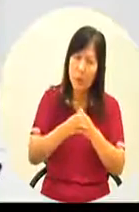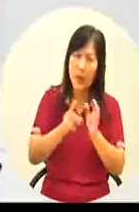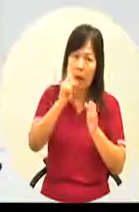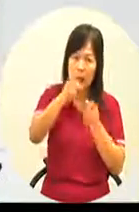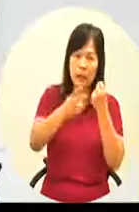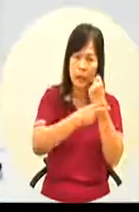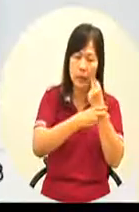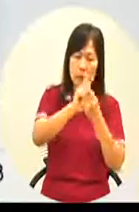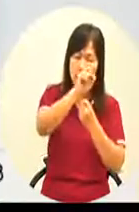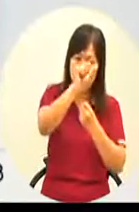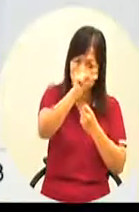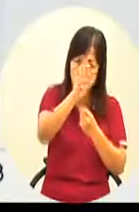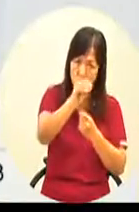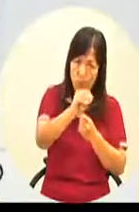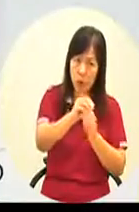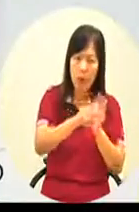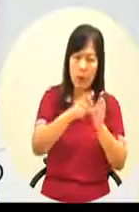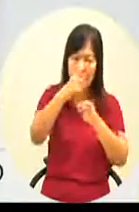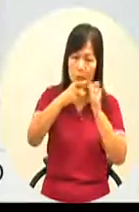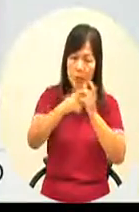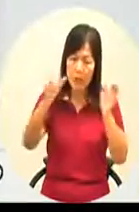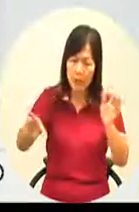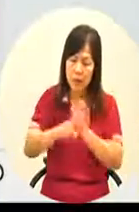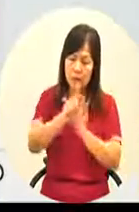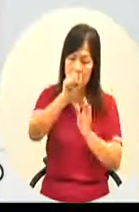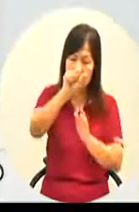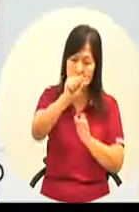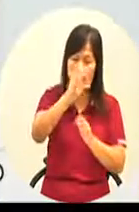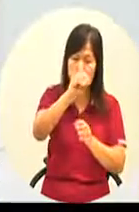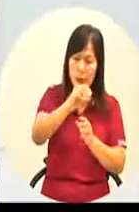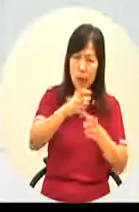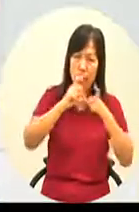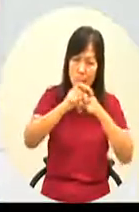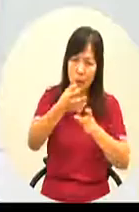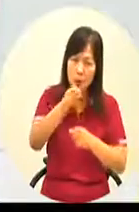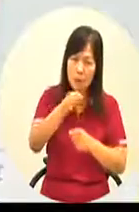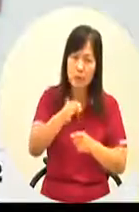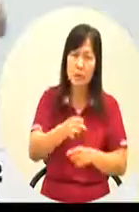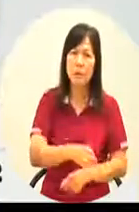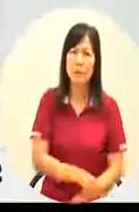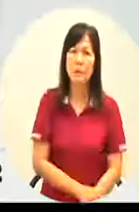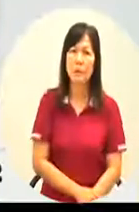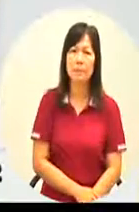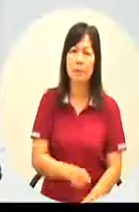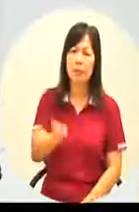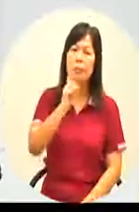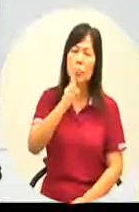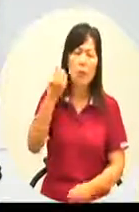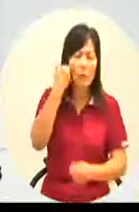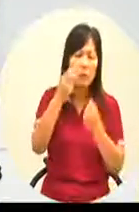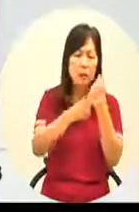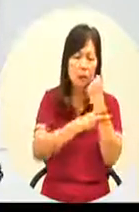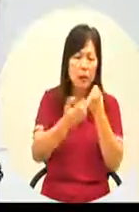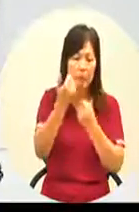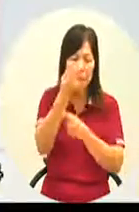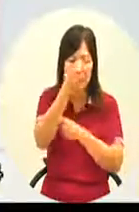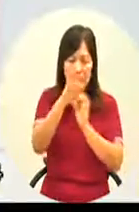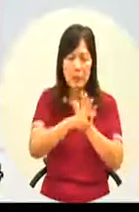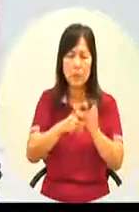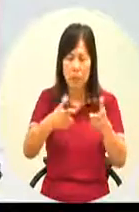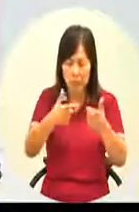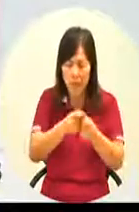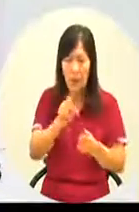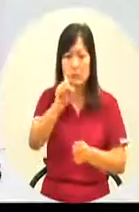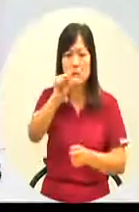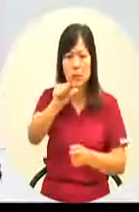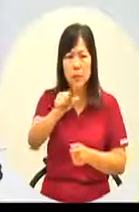15万，一年度15万的回馈金，局长在这里，我在讲哪个里，你们可能知道，查一下，刚好15万，